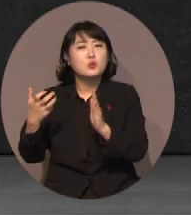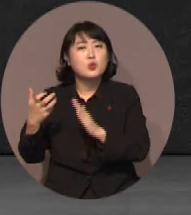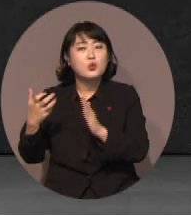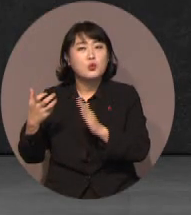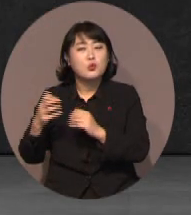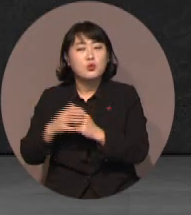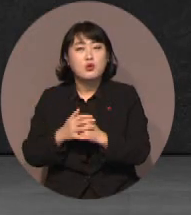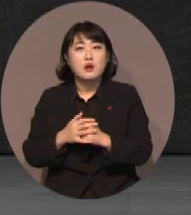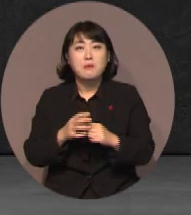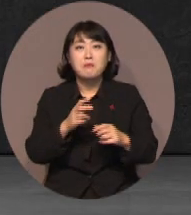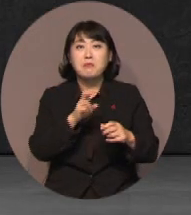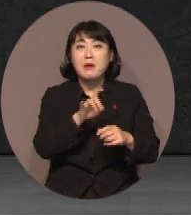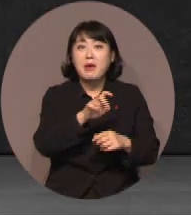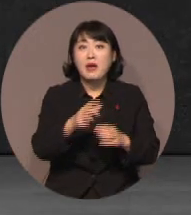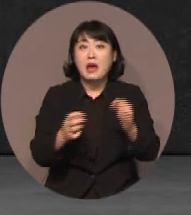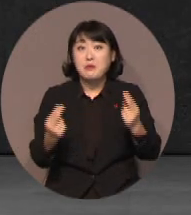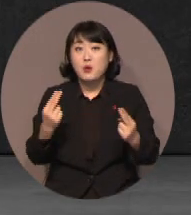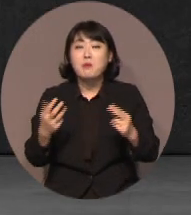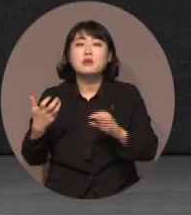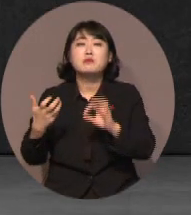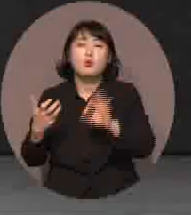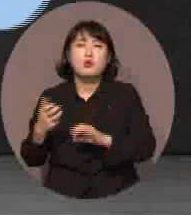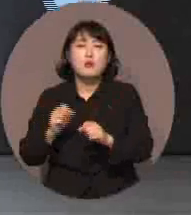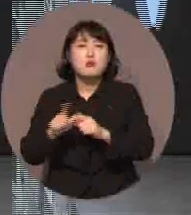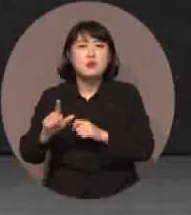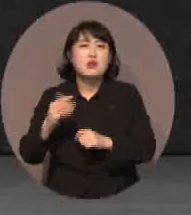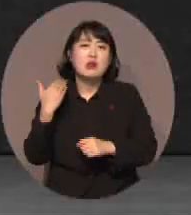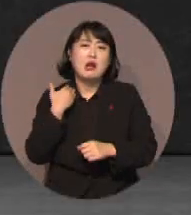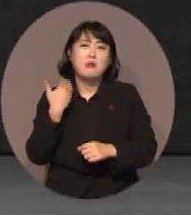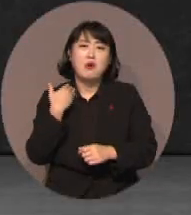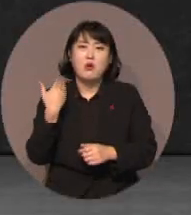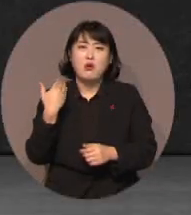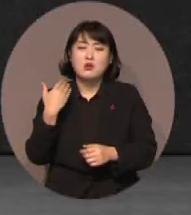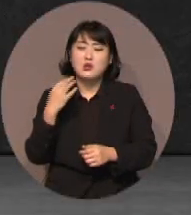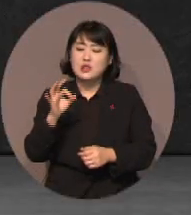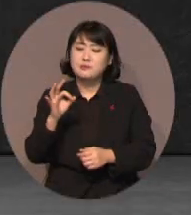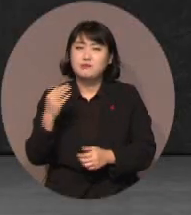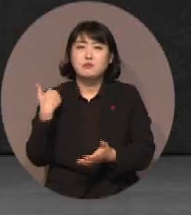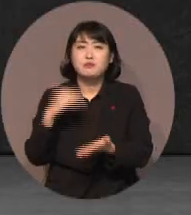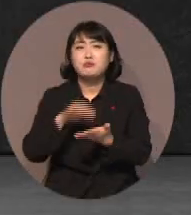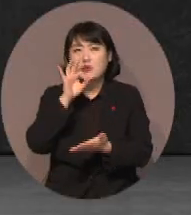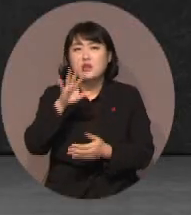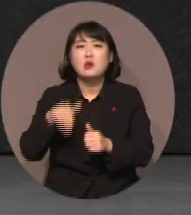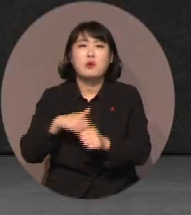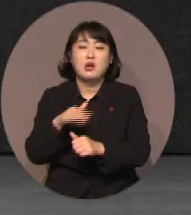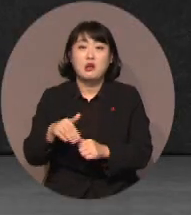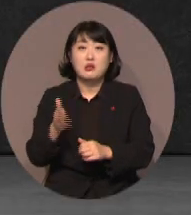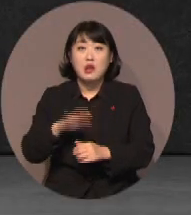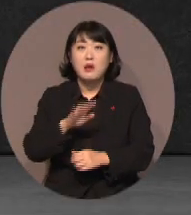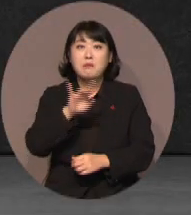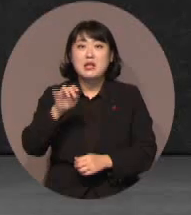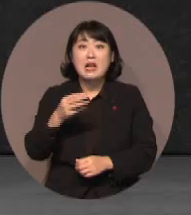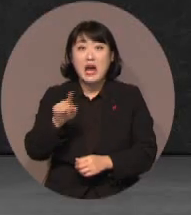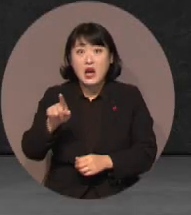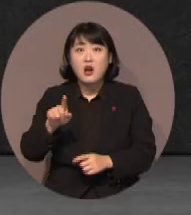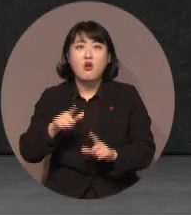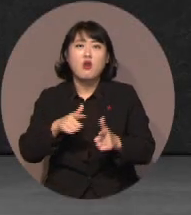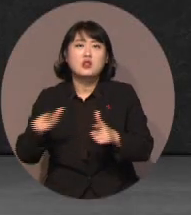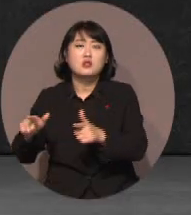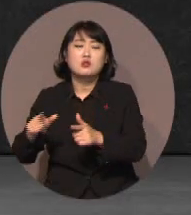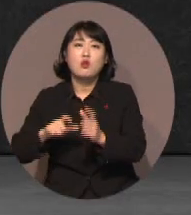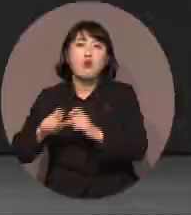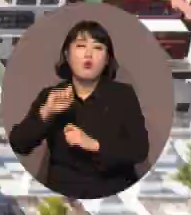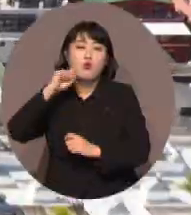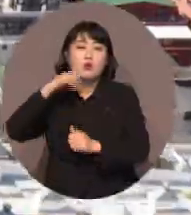사실상 대부분이 깡통전수에 직면해 있습니다 연립 다세대는 상황이 더 심각합니다 전세가가